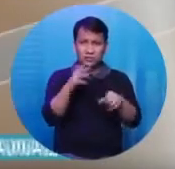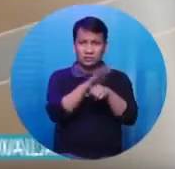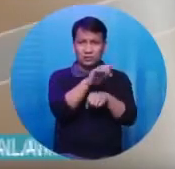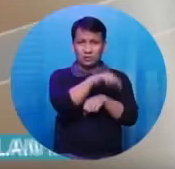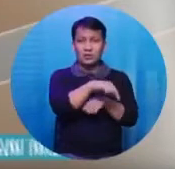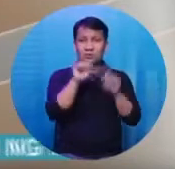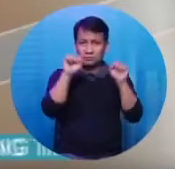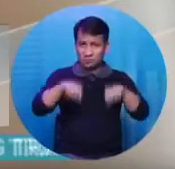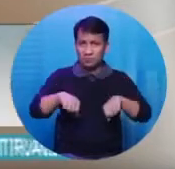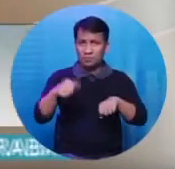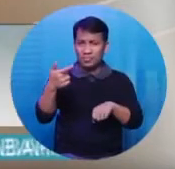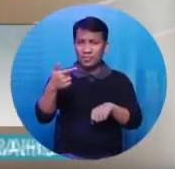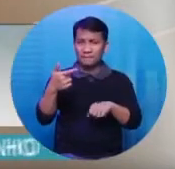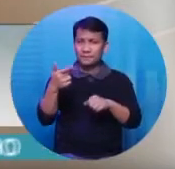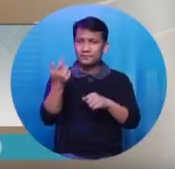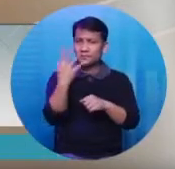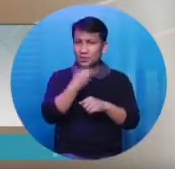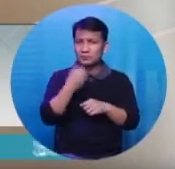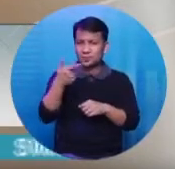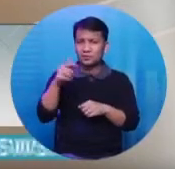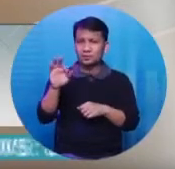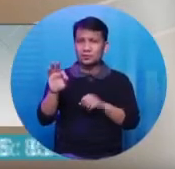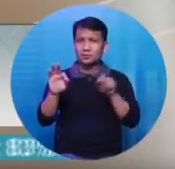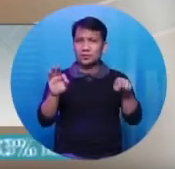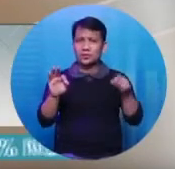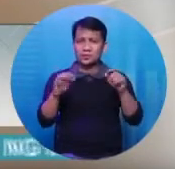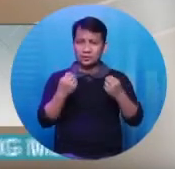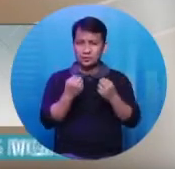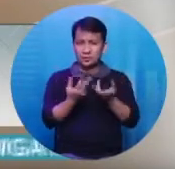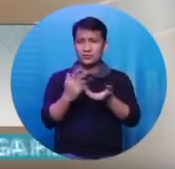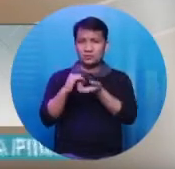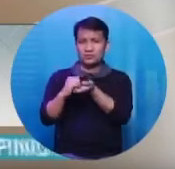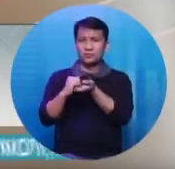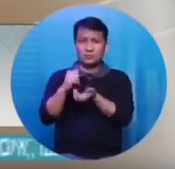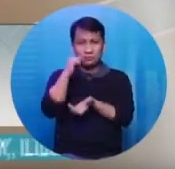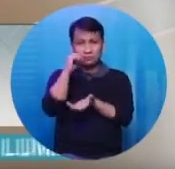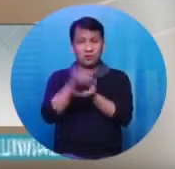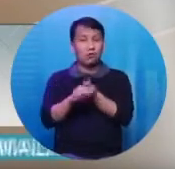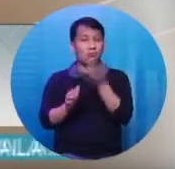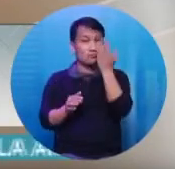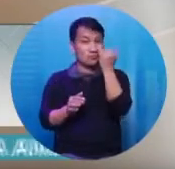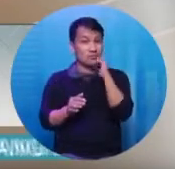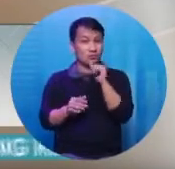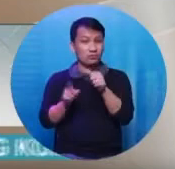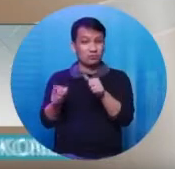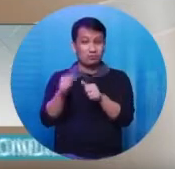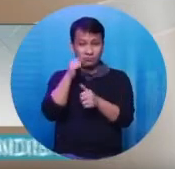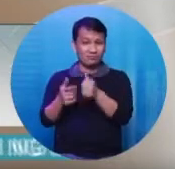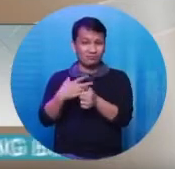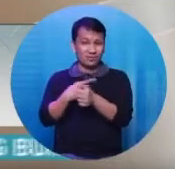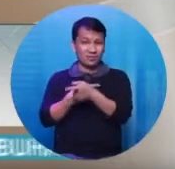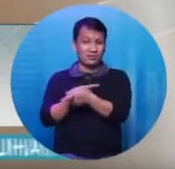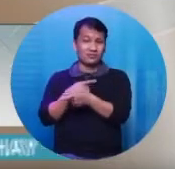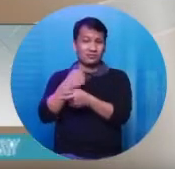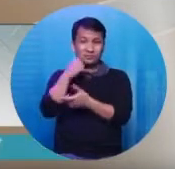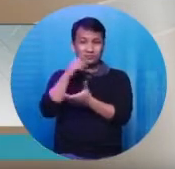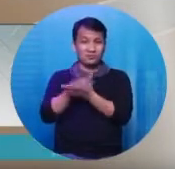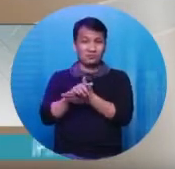ng inyong mga girlfriend, living partner, ng inyong wife. Kasi kung ayaw nila